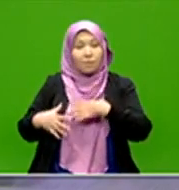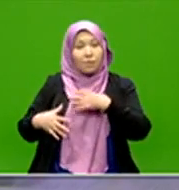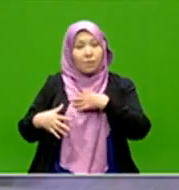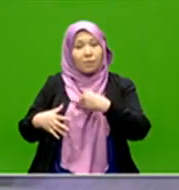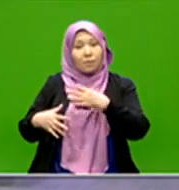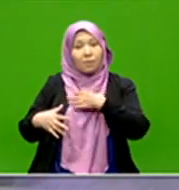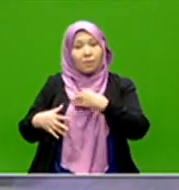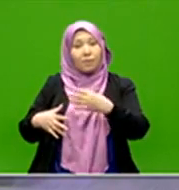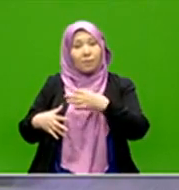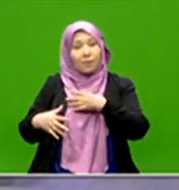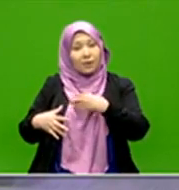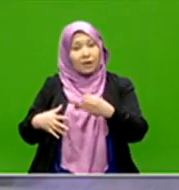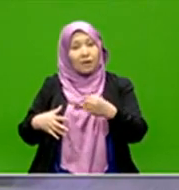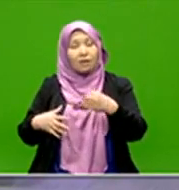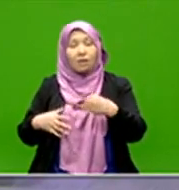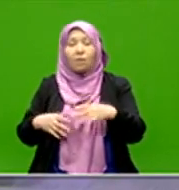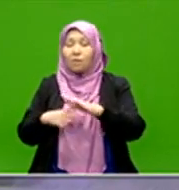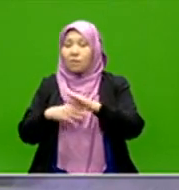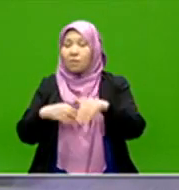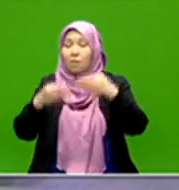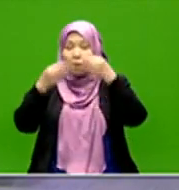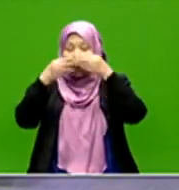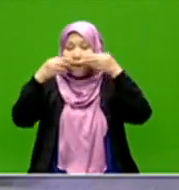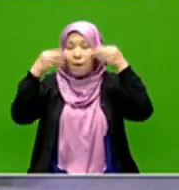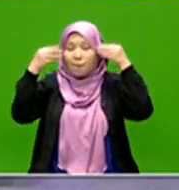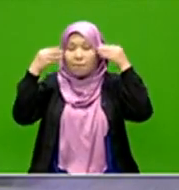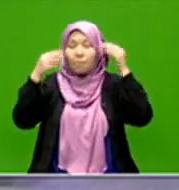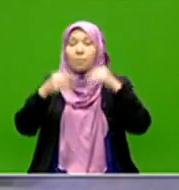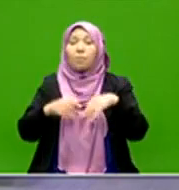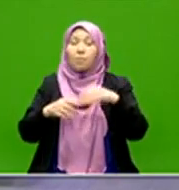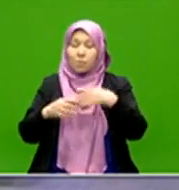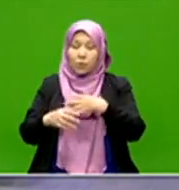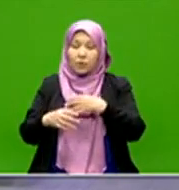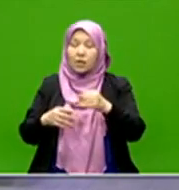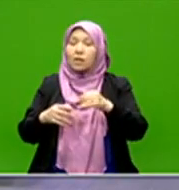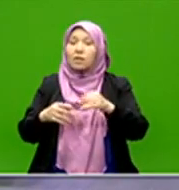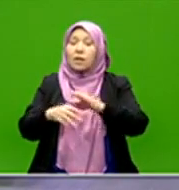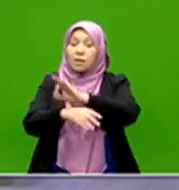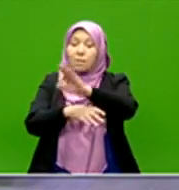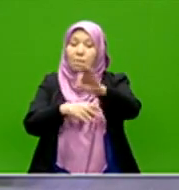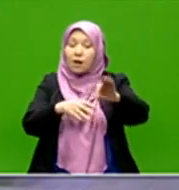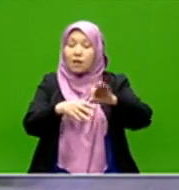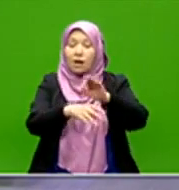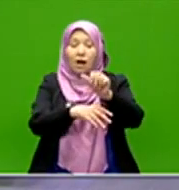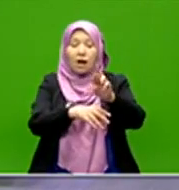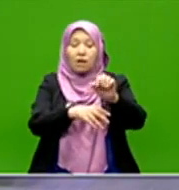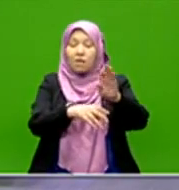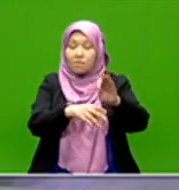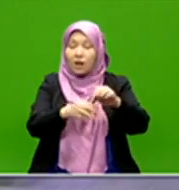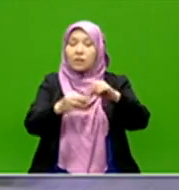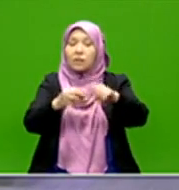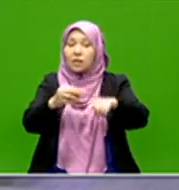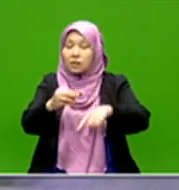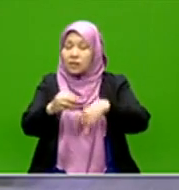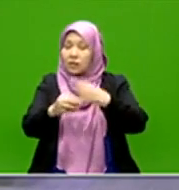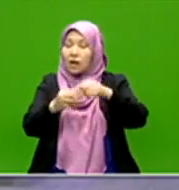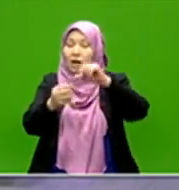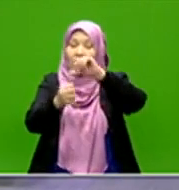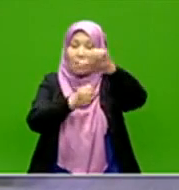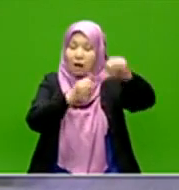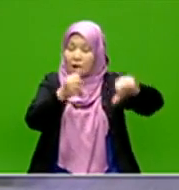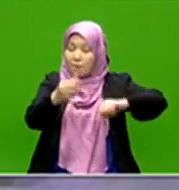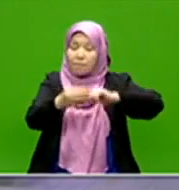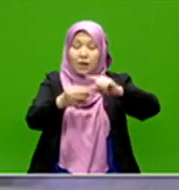putih Allah. Ya. Dan kita saksikan juga sebenarnya ya. Di Padang Arafah ataupun di Makkatul Mukarramah ya tentang senario perkara